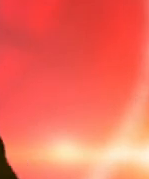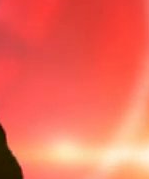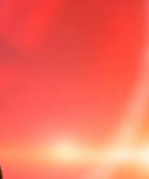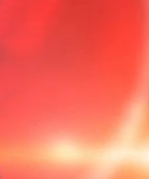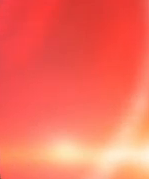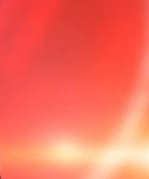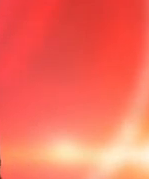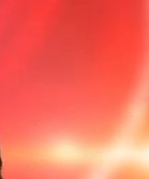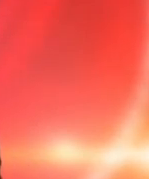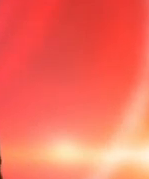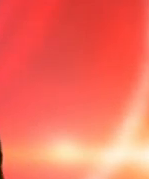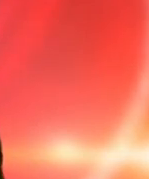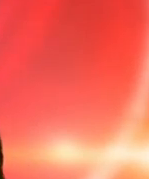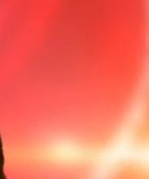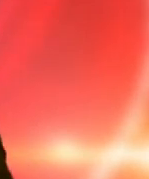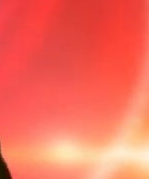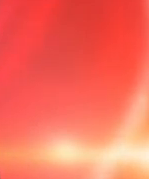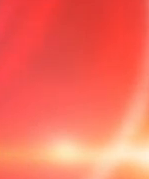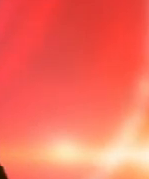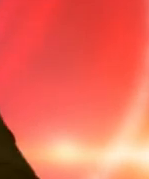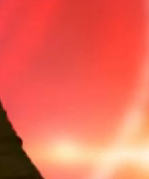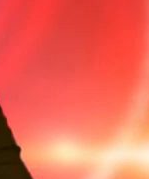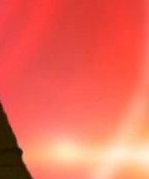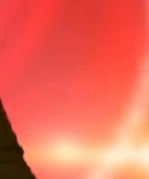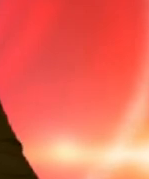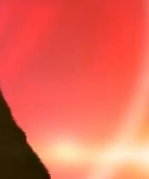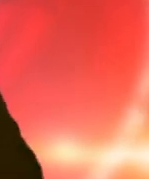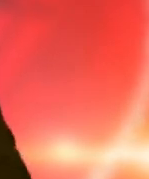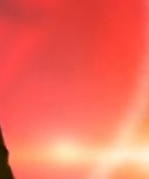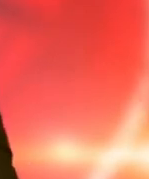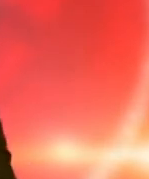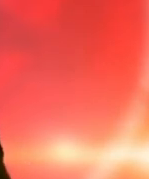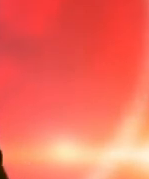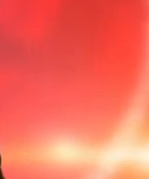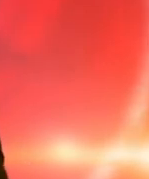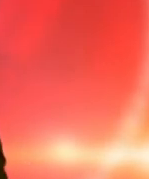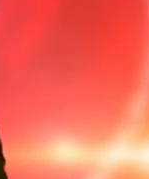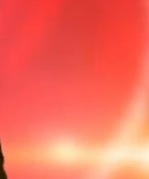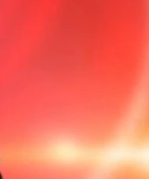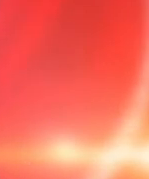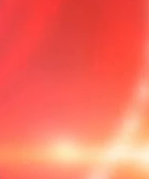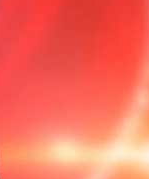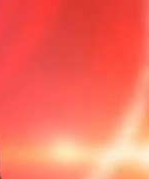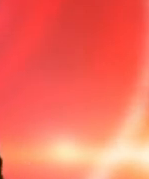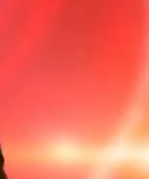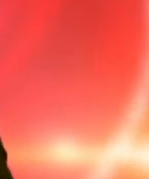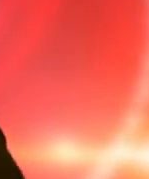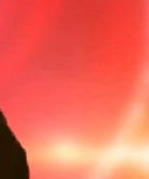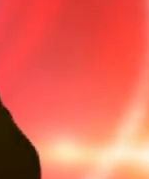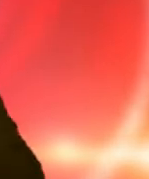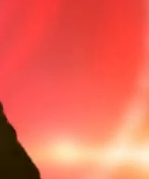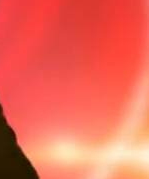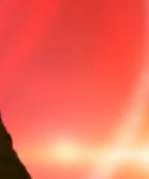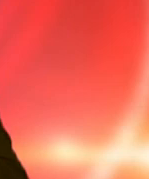acestea circa 700 de case individuale de locuit, peste 1700 de locuitori a orașului vor avea acces la sistemul